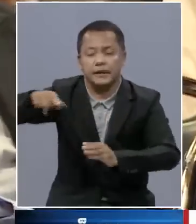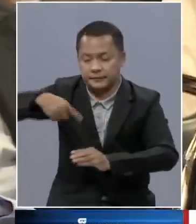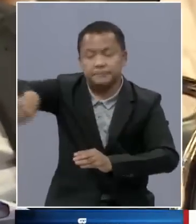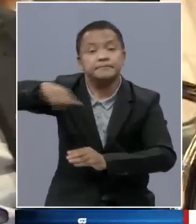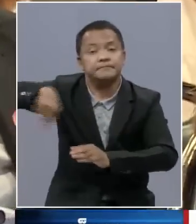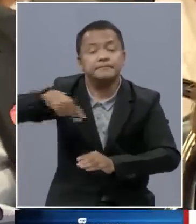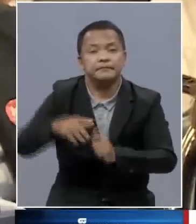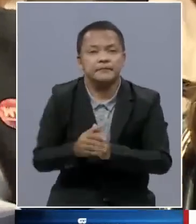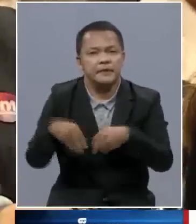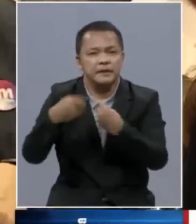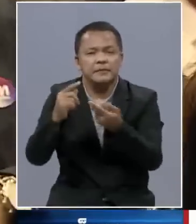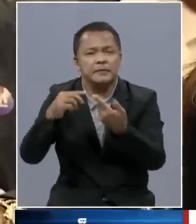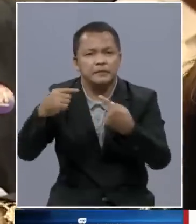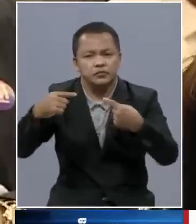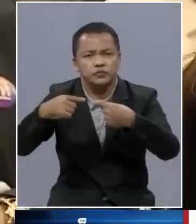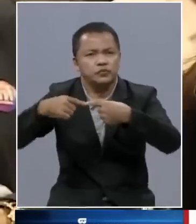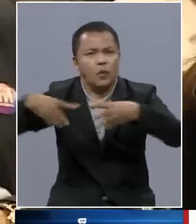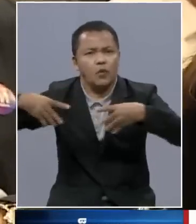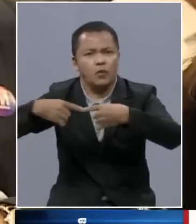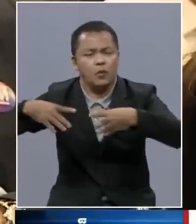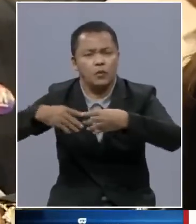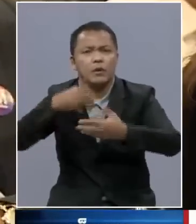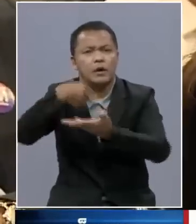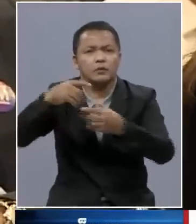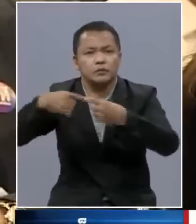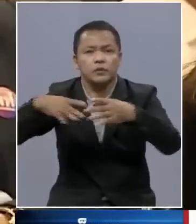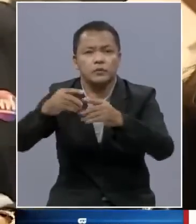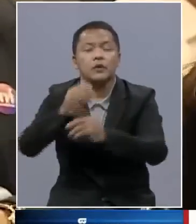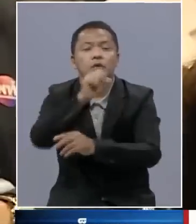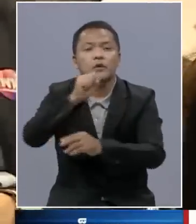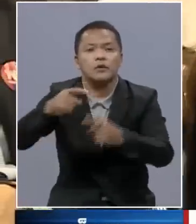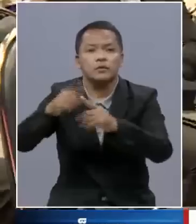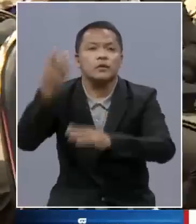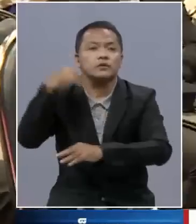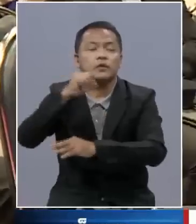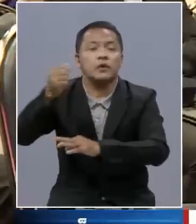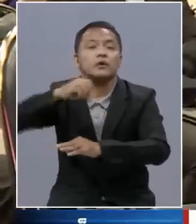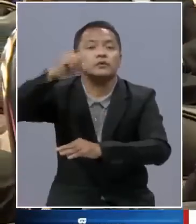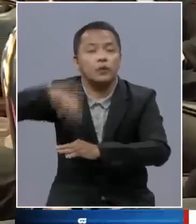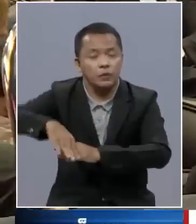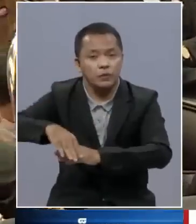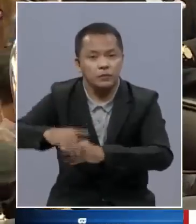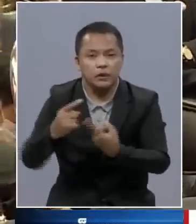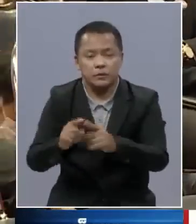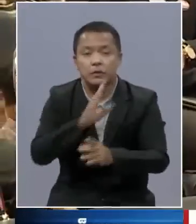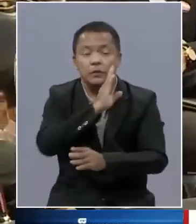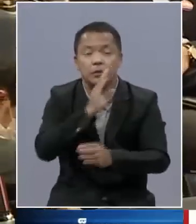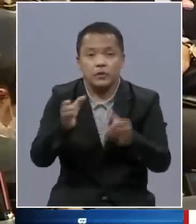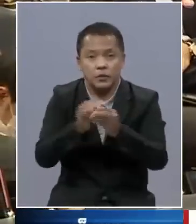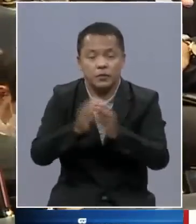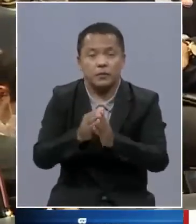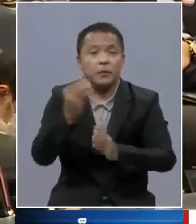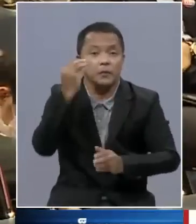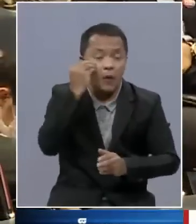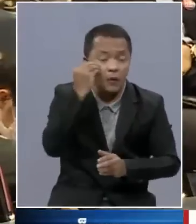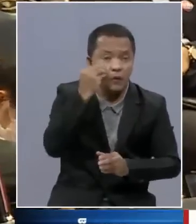เนี่ยนะคะมันกลับสวนทางกับสิ่งที่คุณอุ๊งอิ๊งพูดต่อว่าที่ส.ส.และอดีตส.ส.สอบตกด้วยส่วนทางด้านของคุณพิธาลิ้มเจ